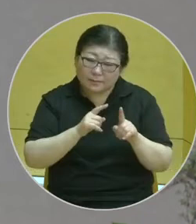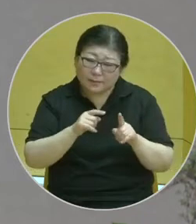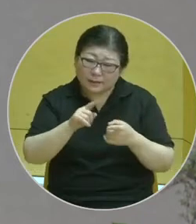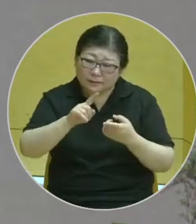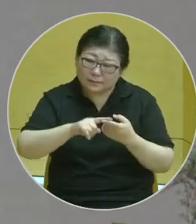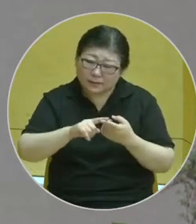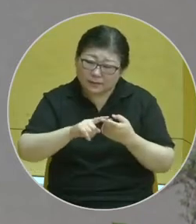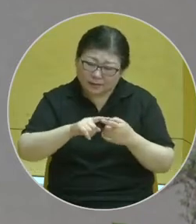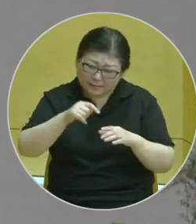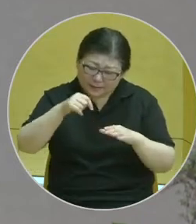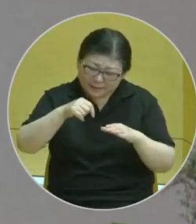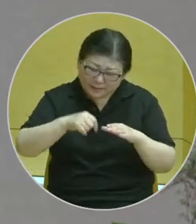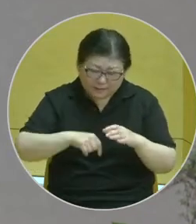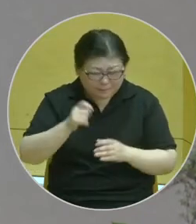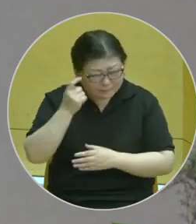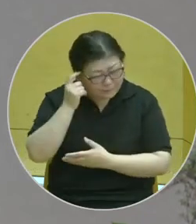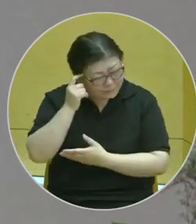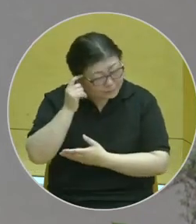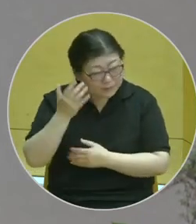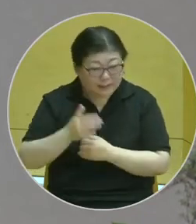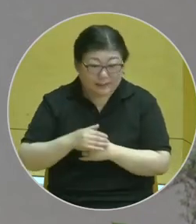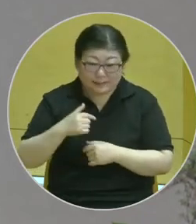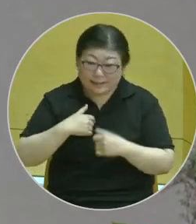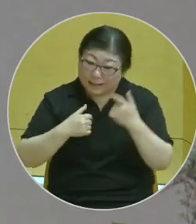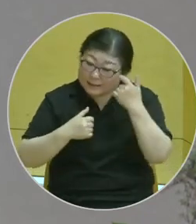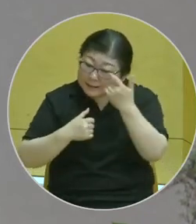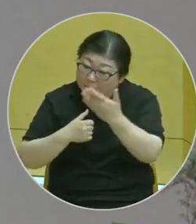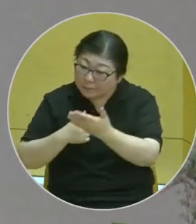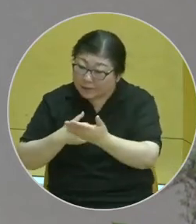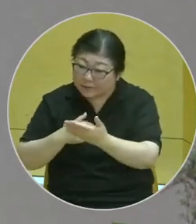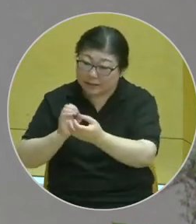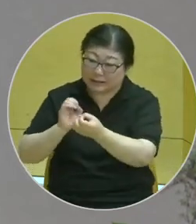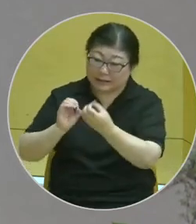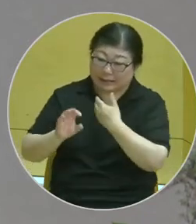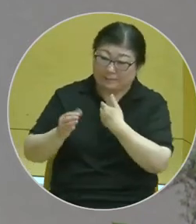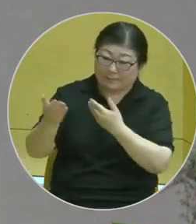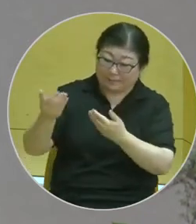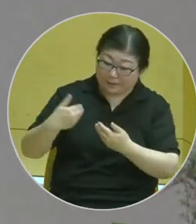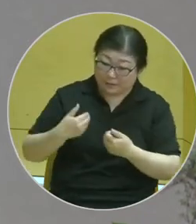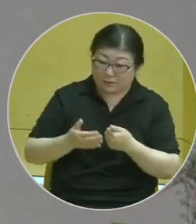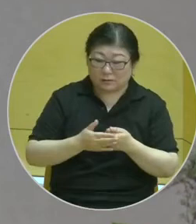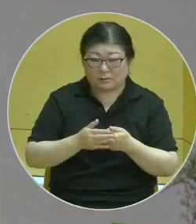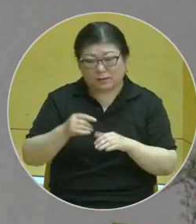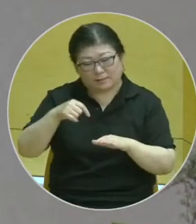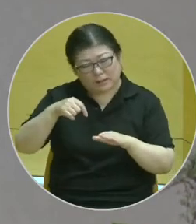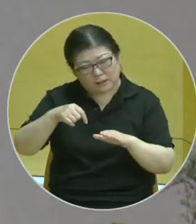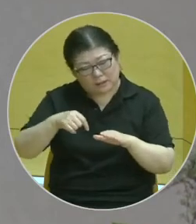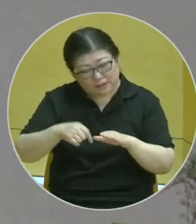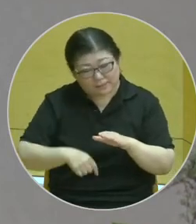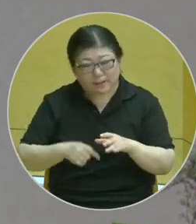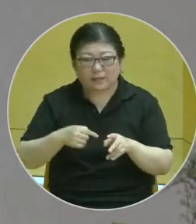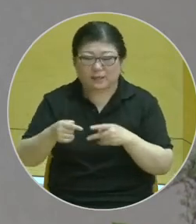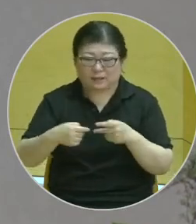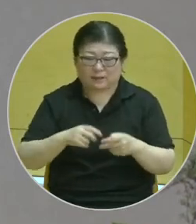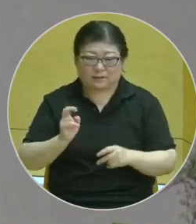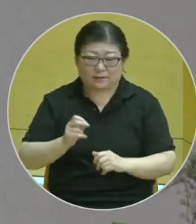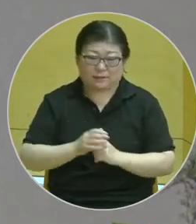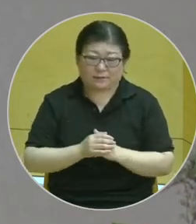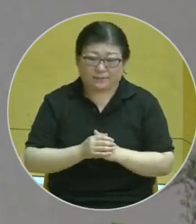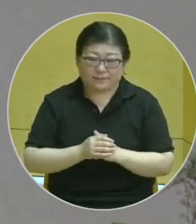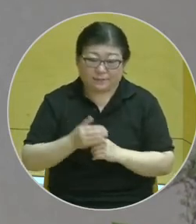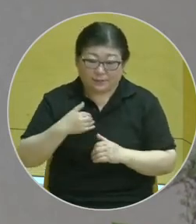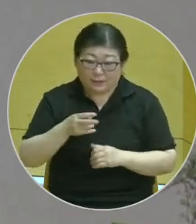받아들였을 왜냐하면 자기의 질문 앞에 던져진 말씀이기 때문에 이 말씀의 의미를 아마 깊게 알았을 거에요 내가 꼭 길이오